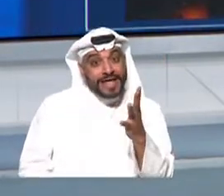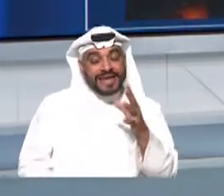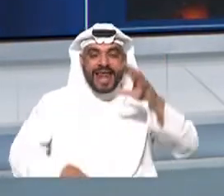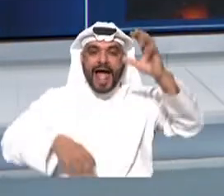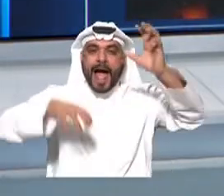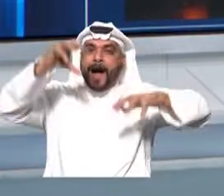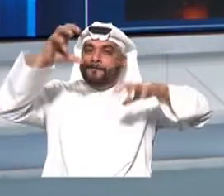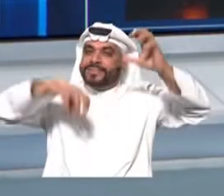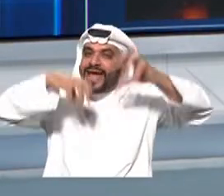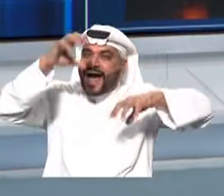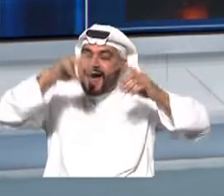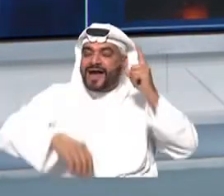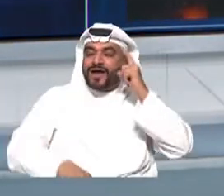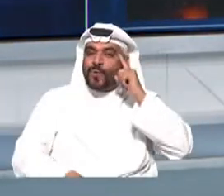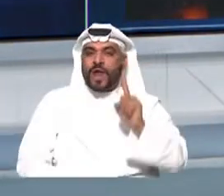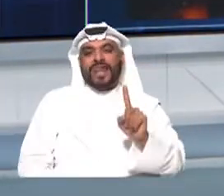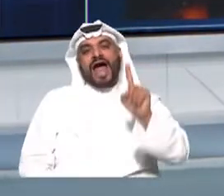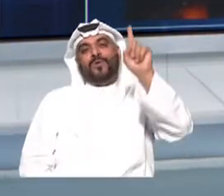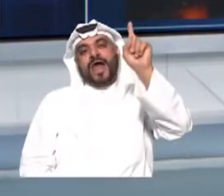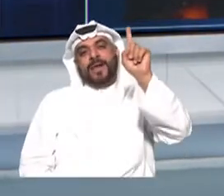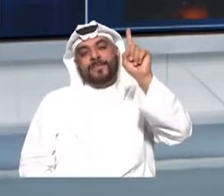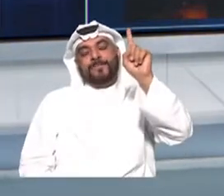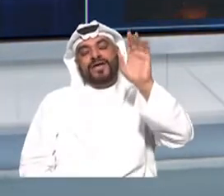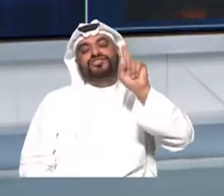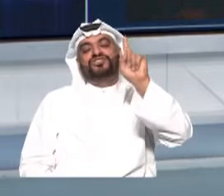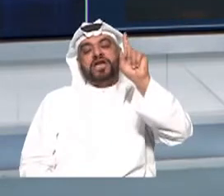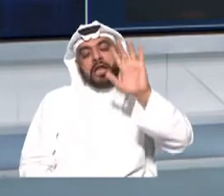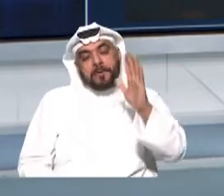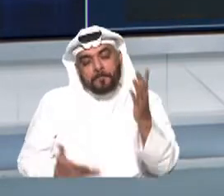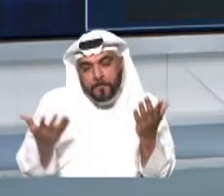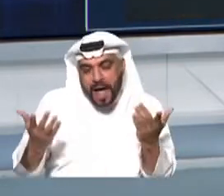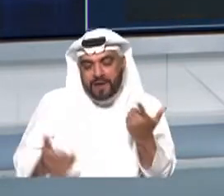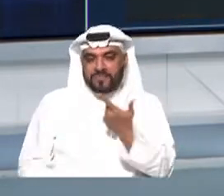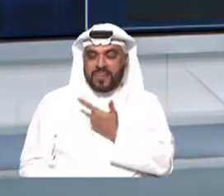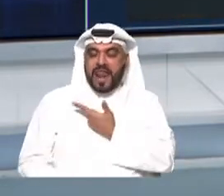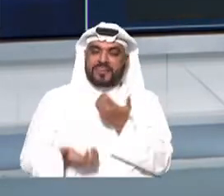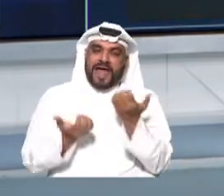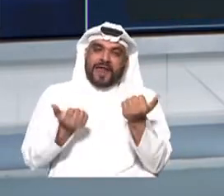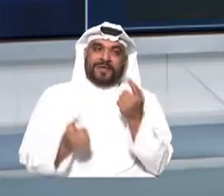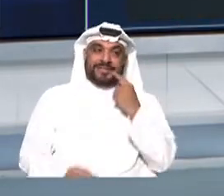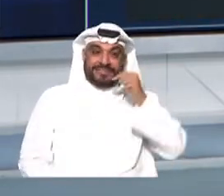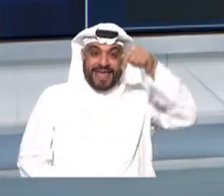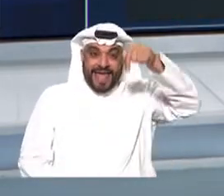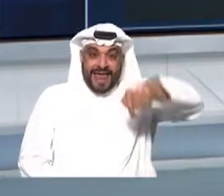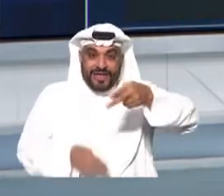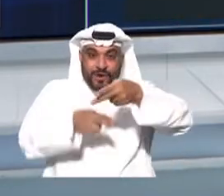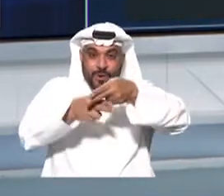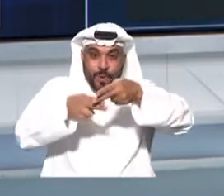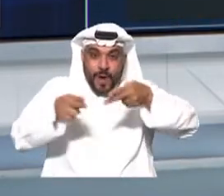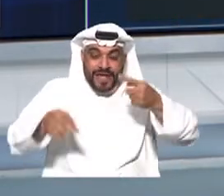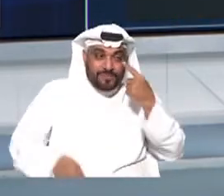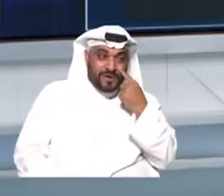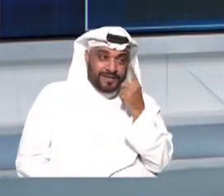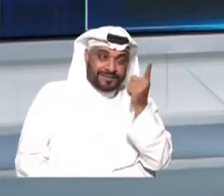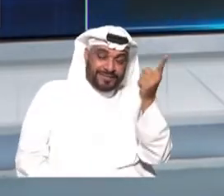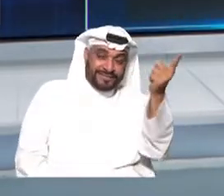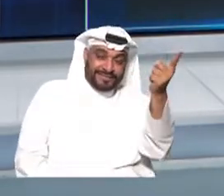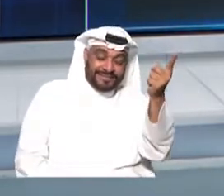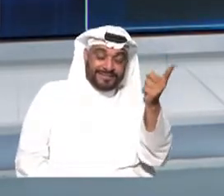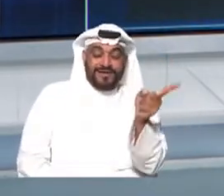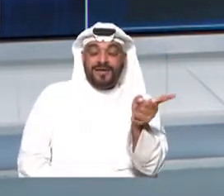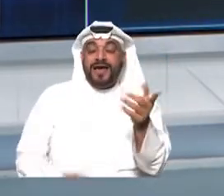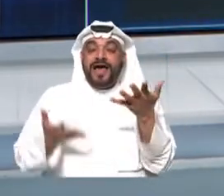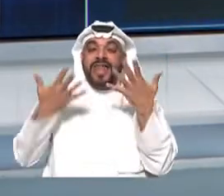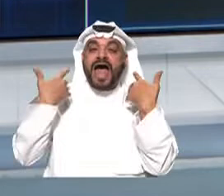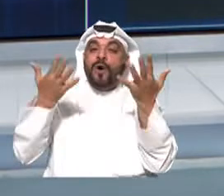تعود مجددا منتصف الأسبوع المقبل. الأجواء الحالية في مدينة الكويت أجواء غائمة جزئيا ورياح جنوبية سرعتها 5 كيلومتر